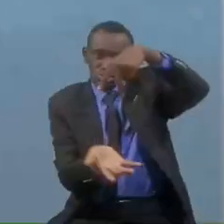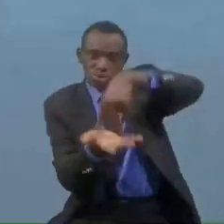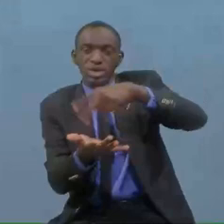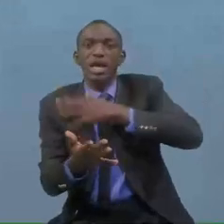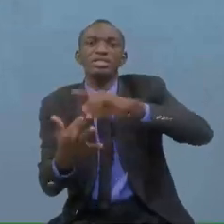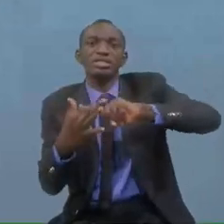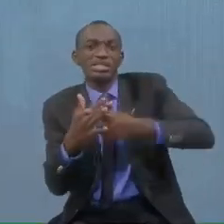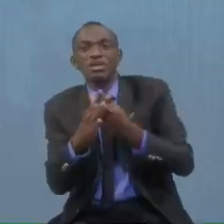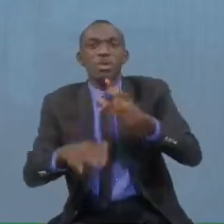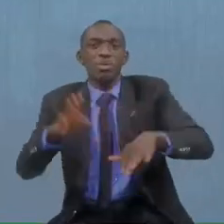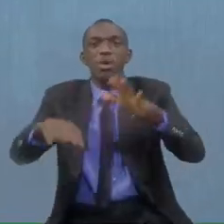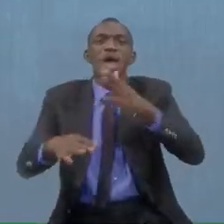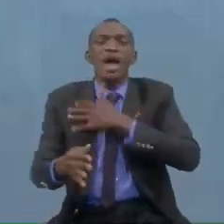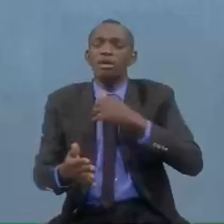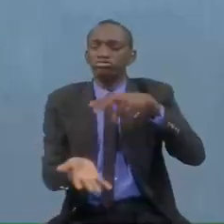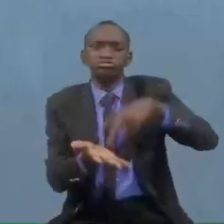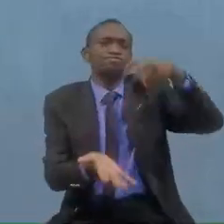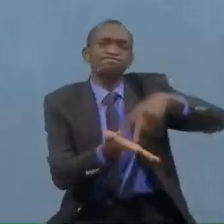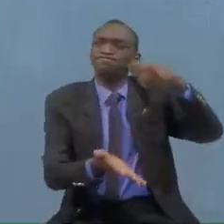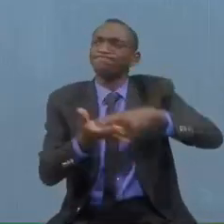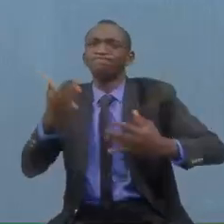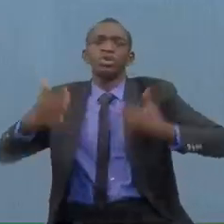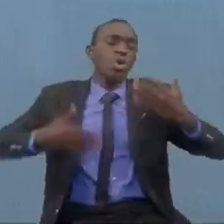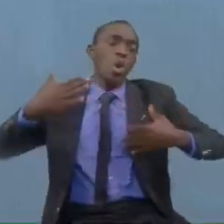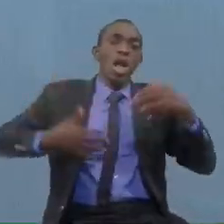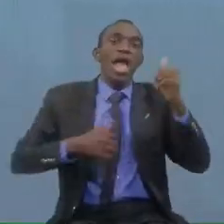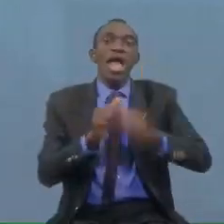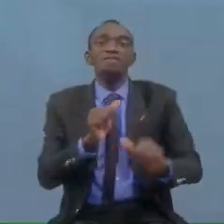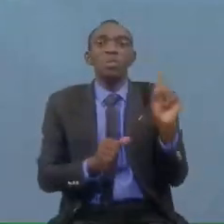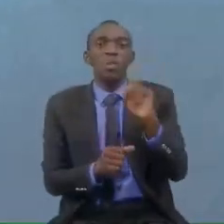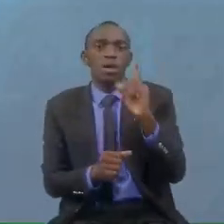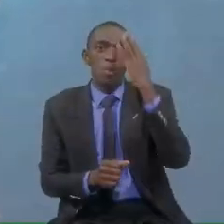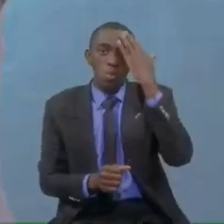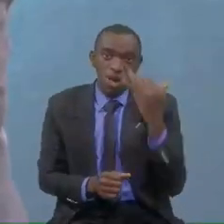Il y avait une célébration partout. Pourquoi?